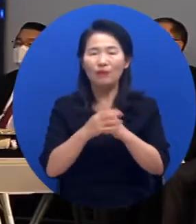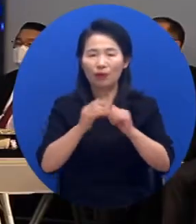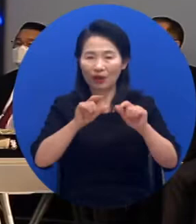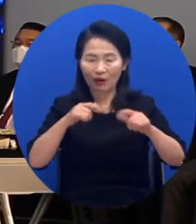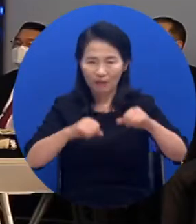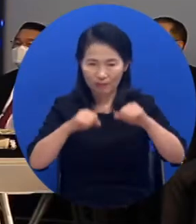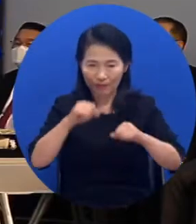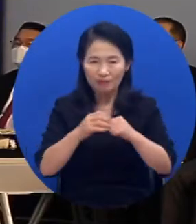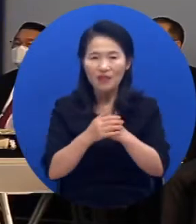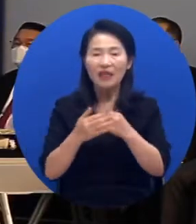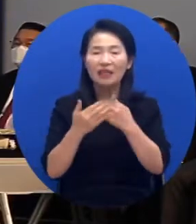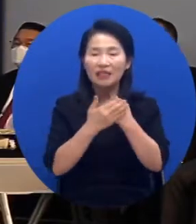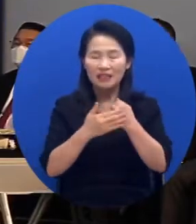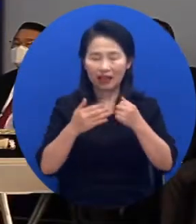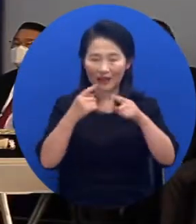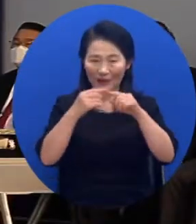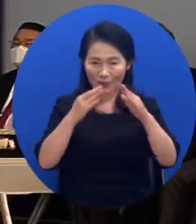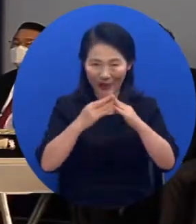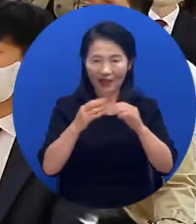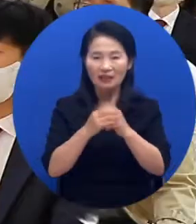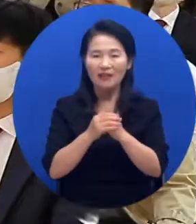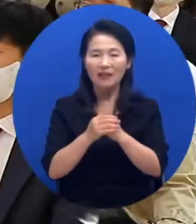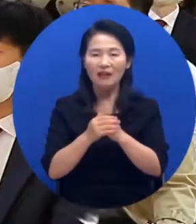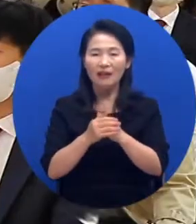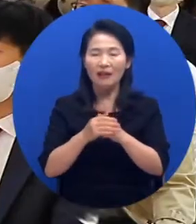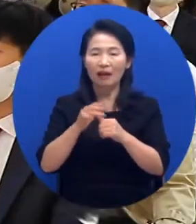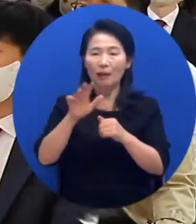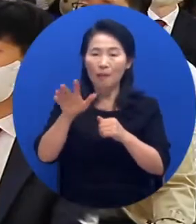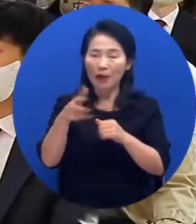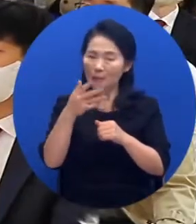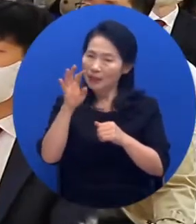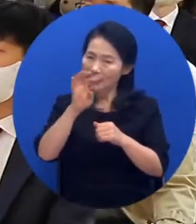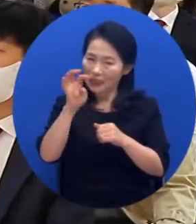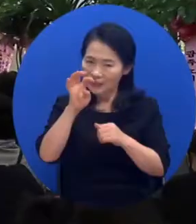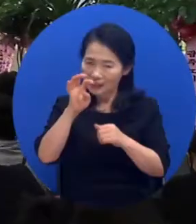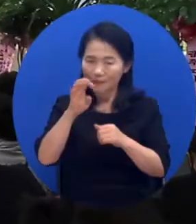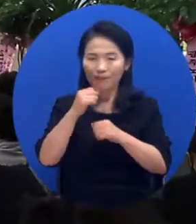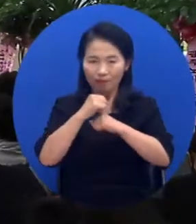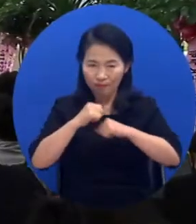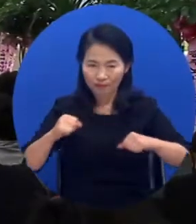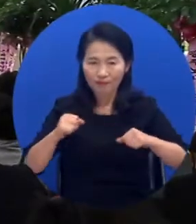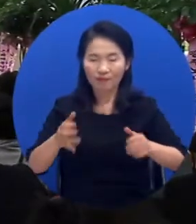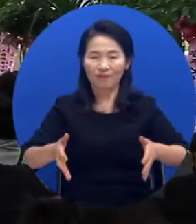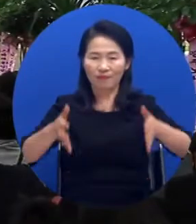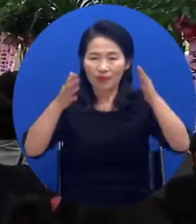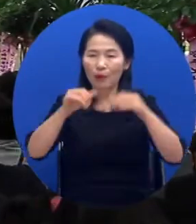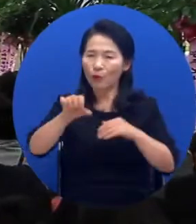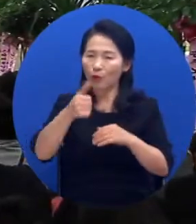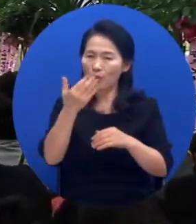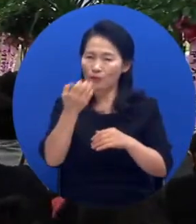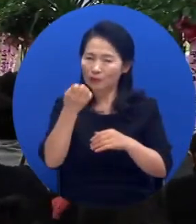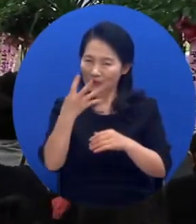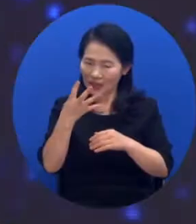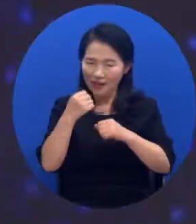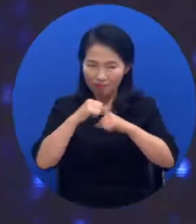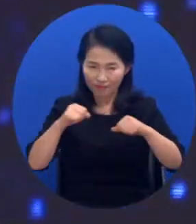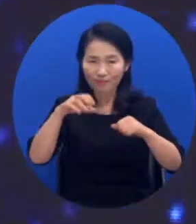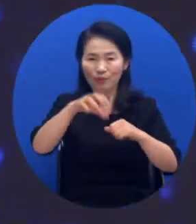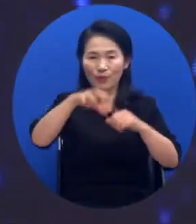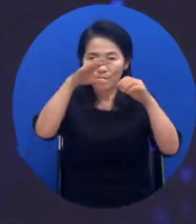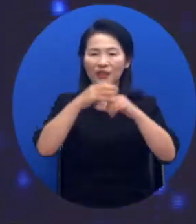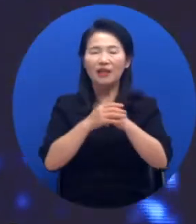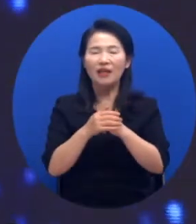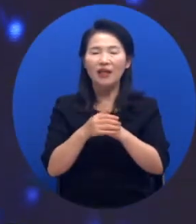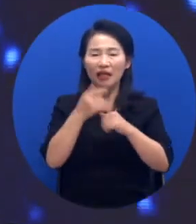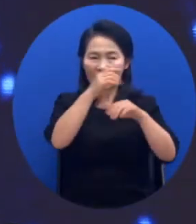교회 은애 채플은 돼지 842 제곱미터 건평 594 제곱미터 위에 예배 공간과